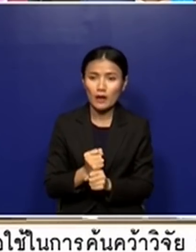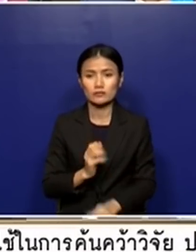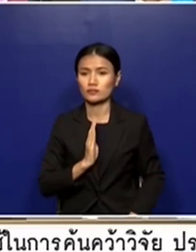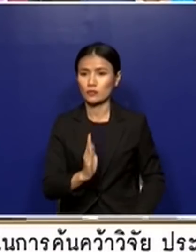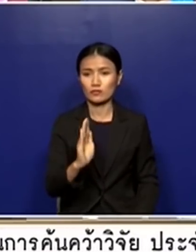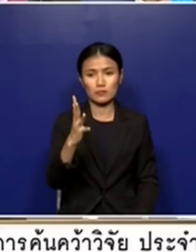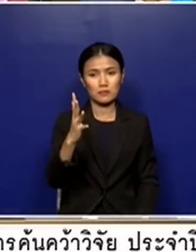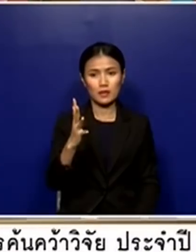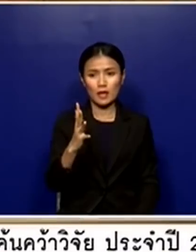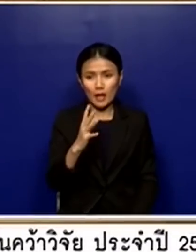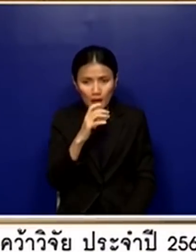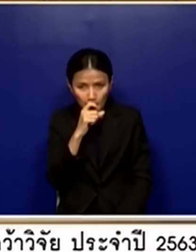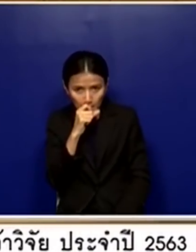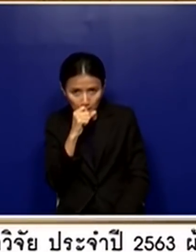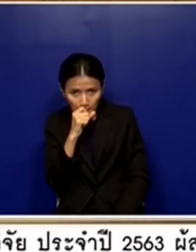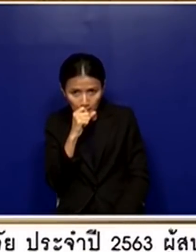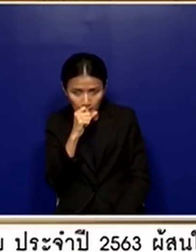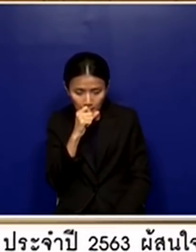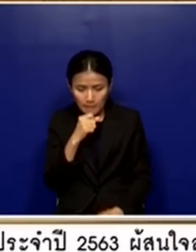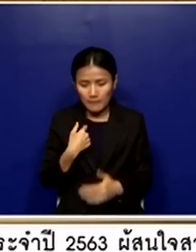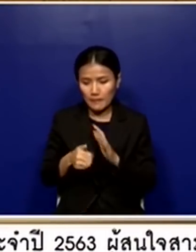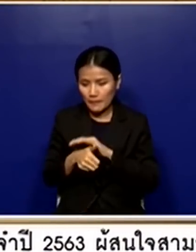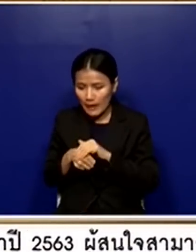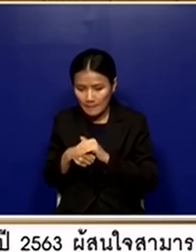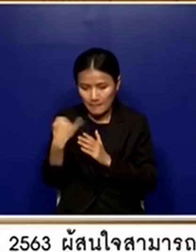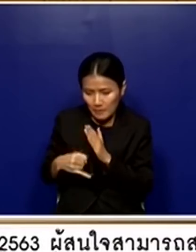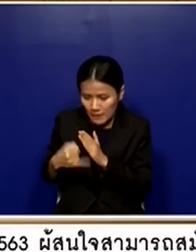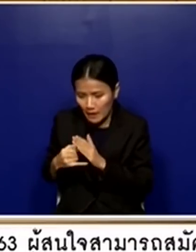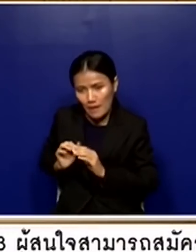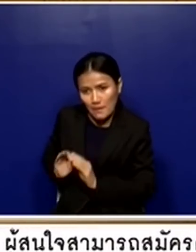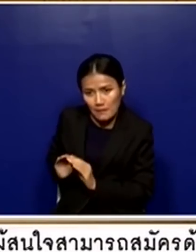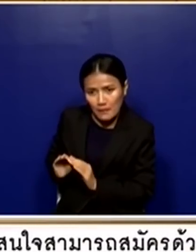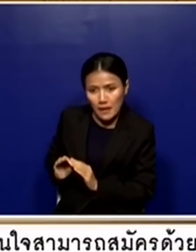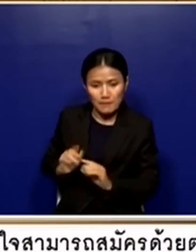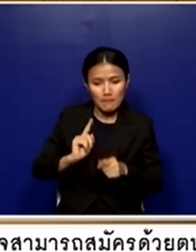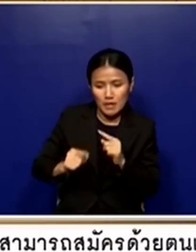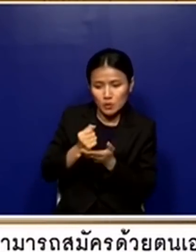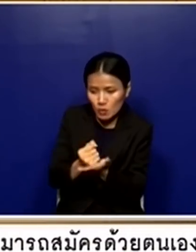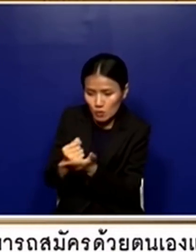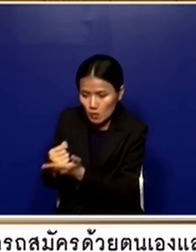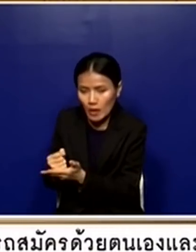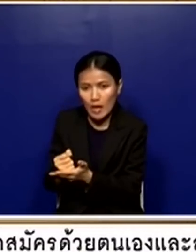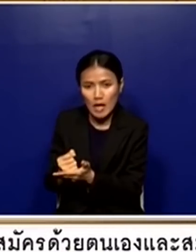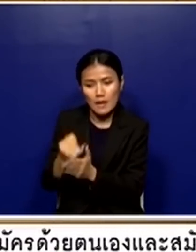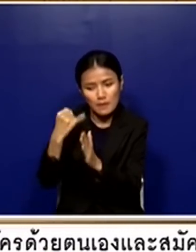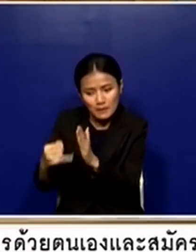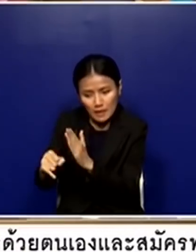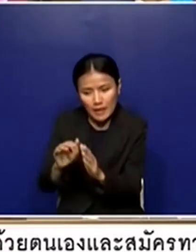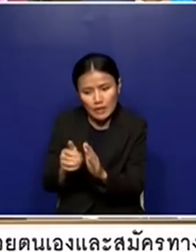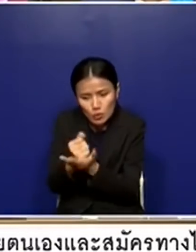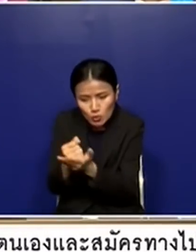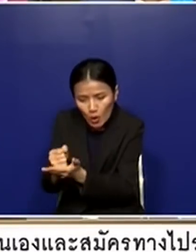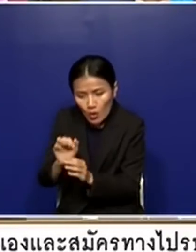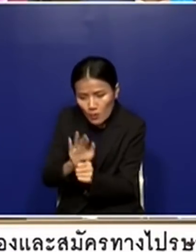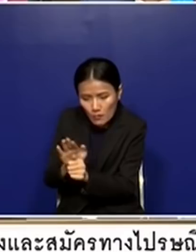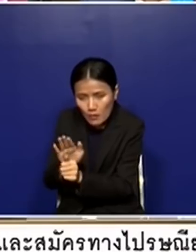เปิดเผยปกปิดการกระทำความผิดของตนเองและพวกพ้องไม่มีความรอบคอบระมัดระ